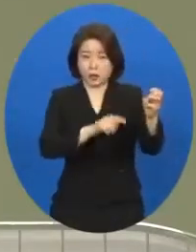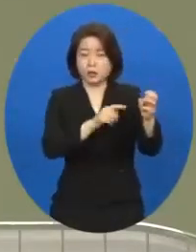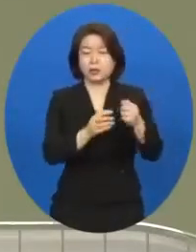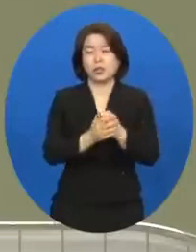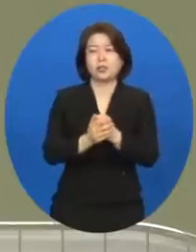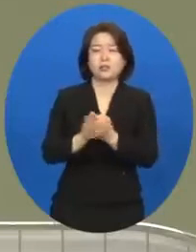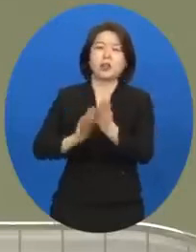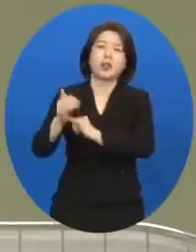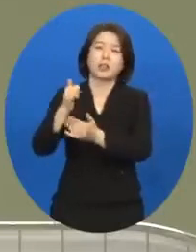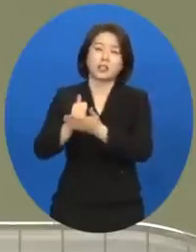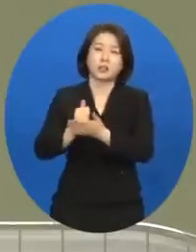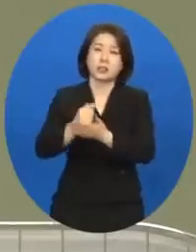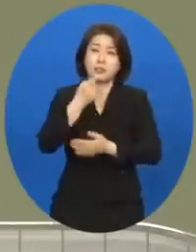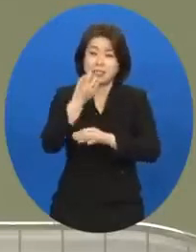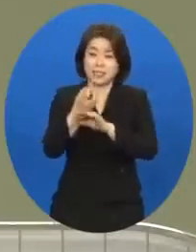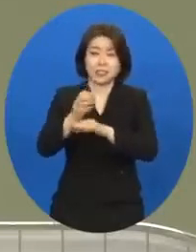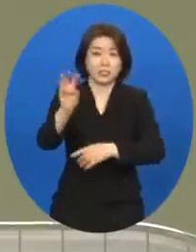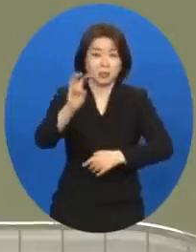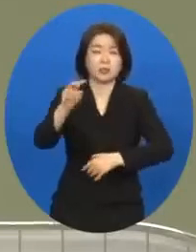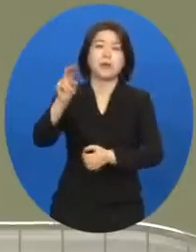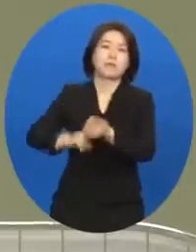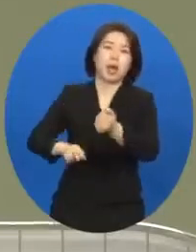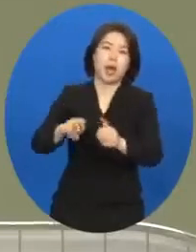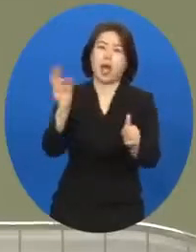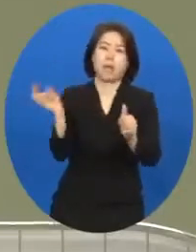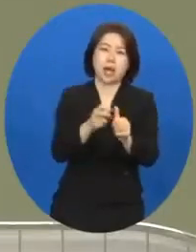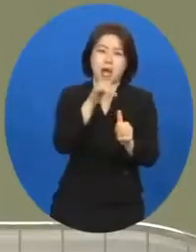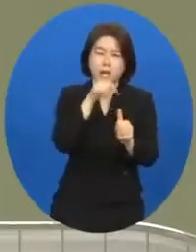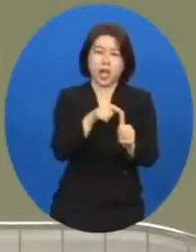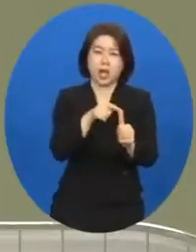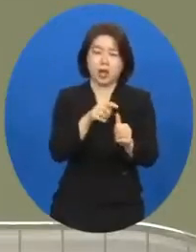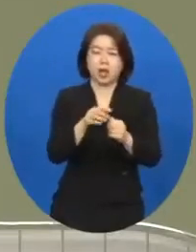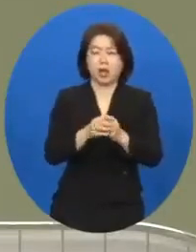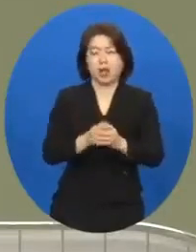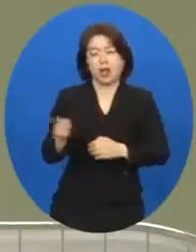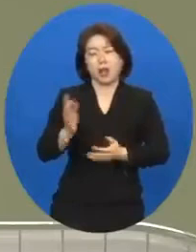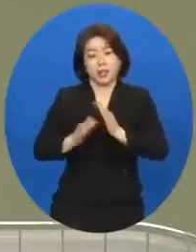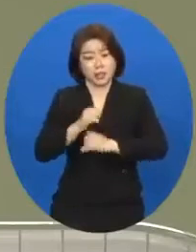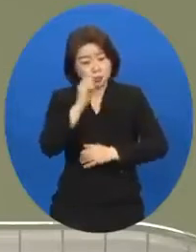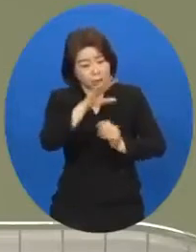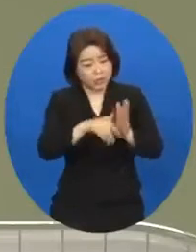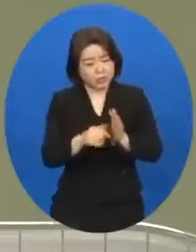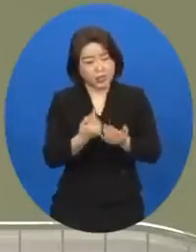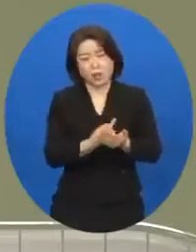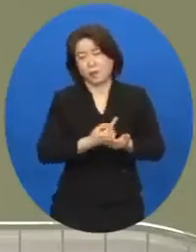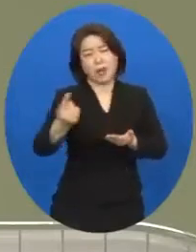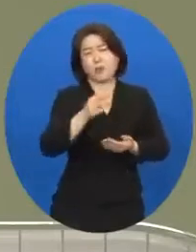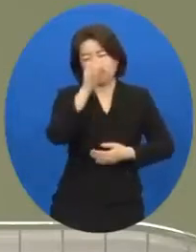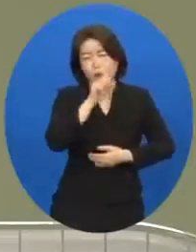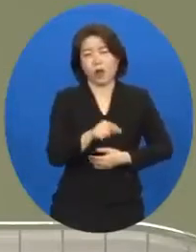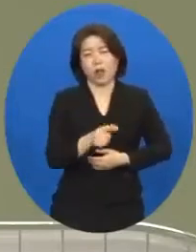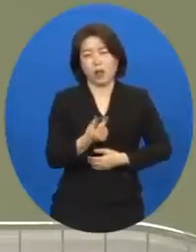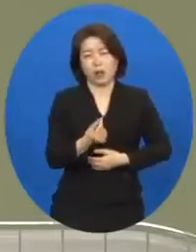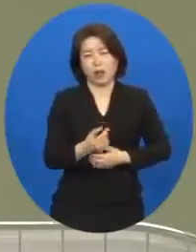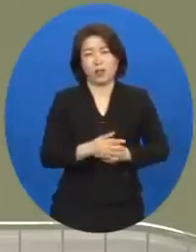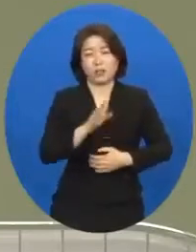은삼십에 팔죠. 그가 그때 예수님을 떠났던 게 차라리 나을 뻔했죠. 정말 두려운